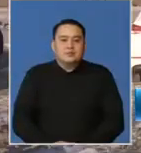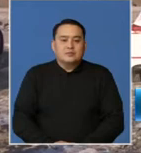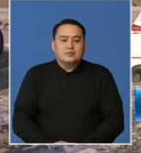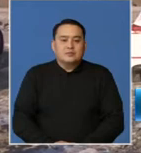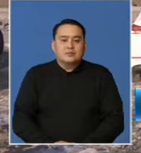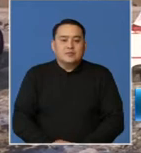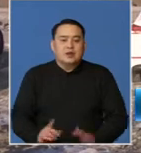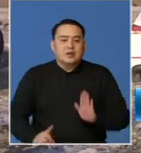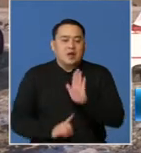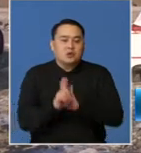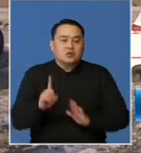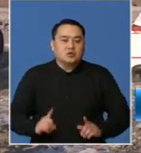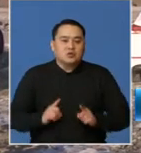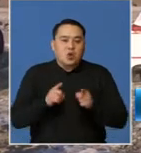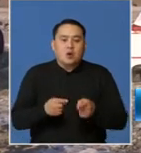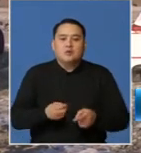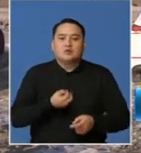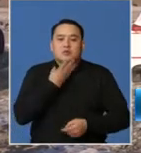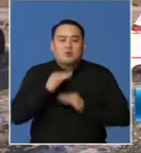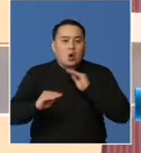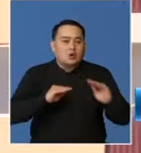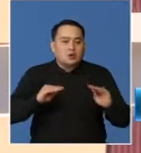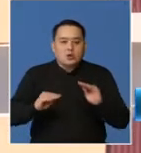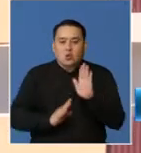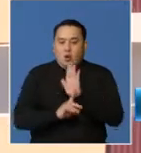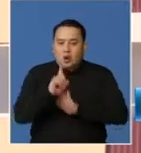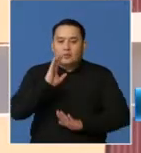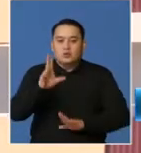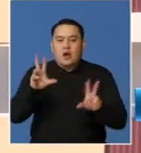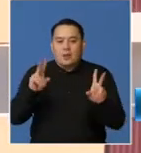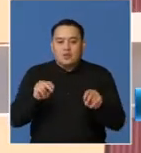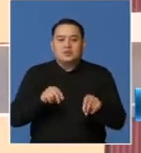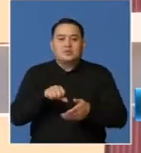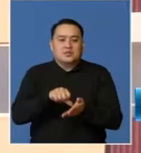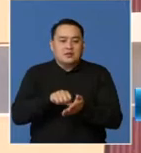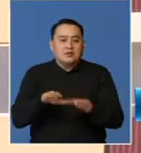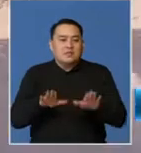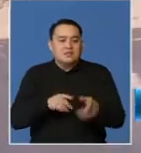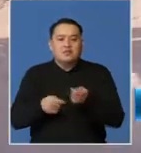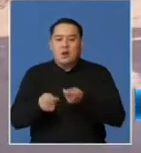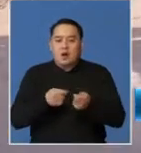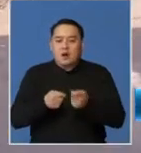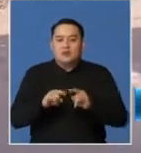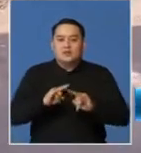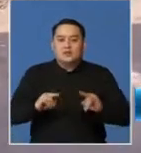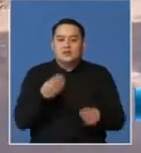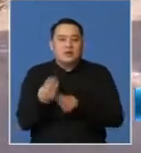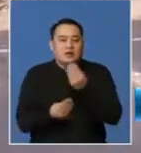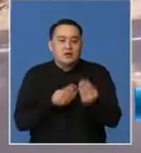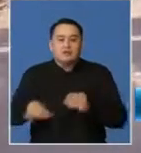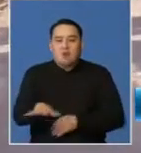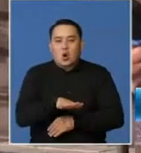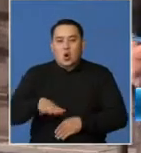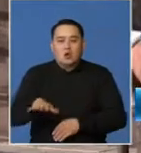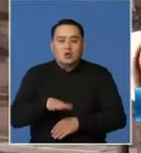С наступлением теплых дней будет благоустроена и прилегающая территория, обещают представители местной власти. Детская игровая площадка,